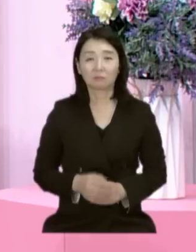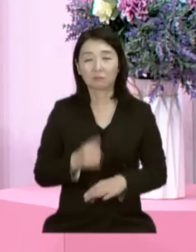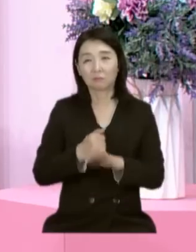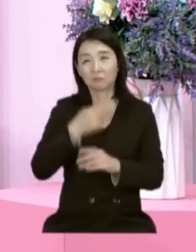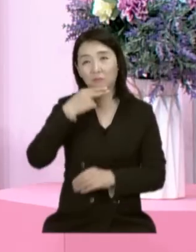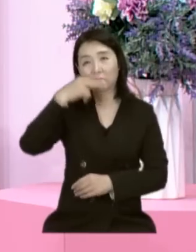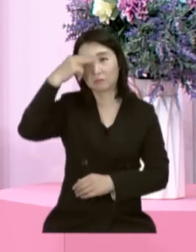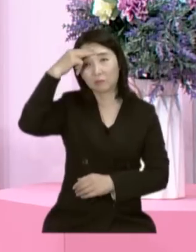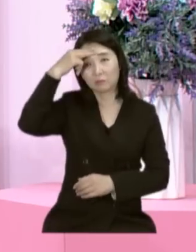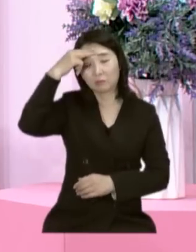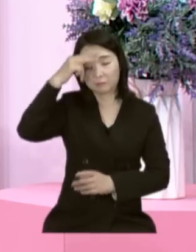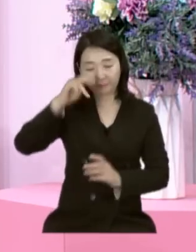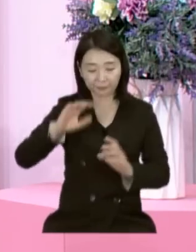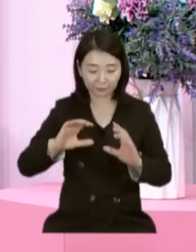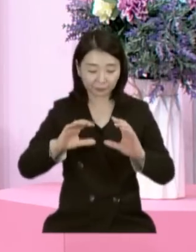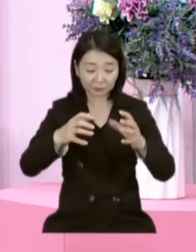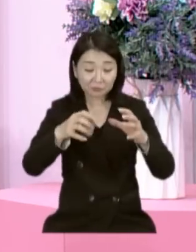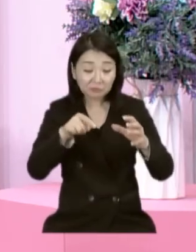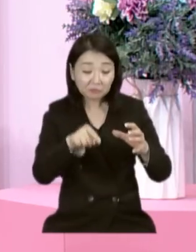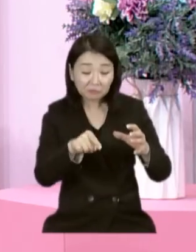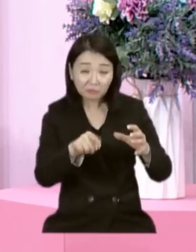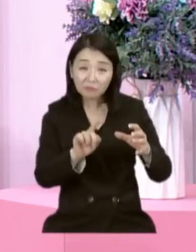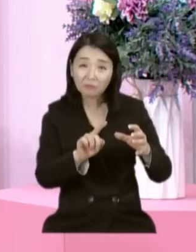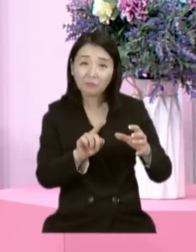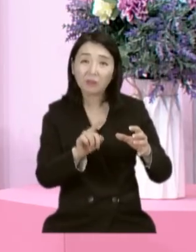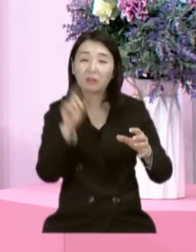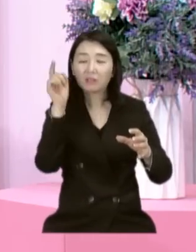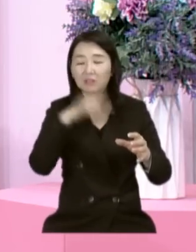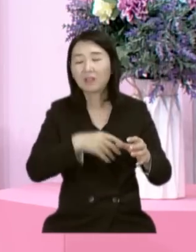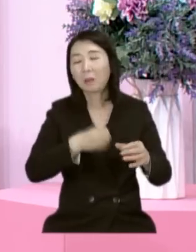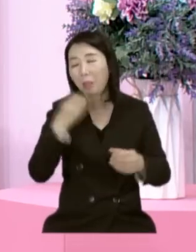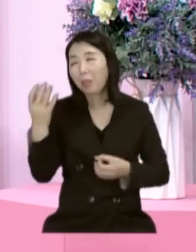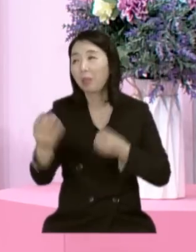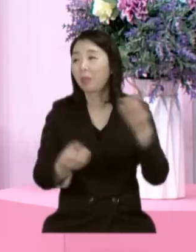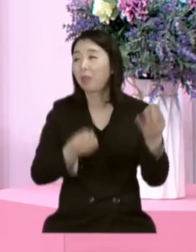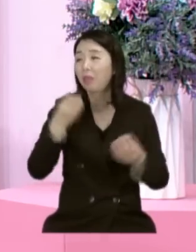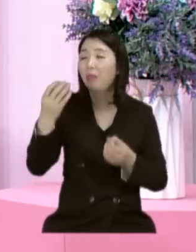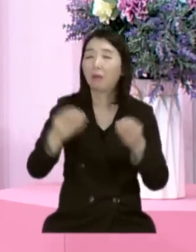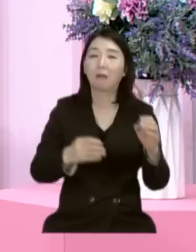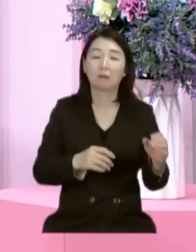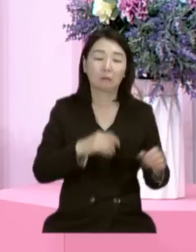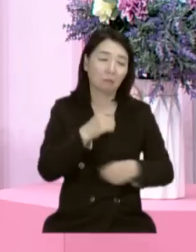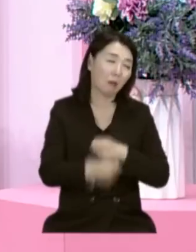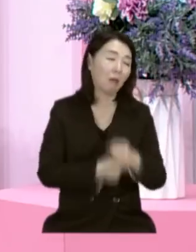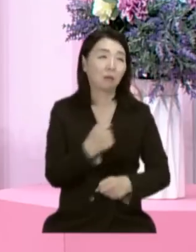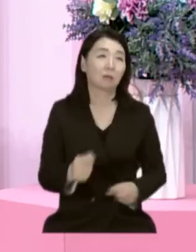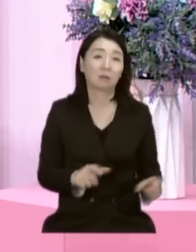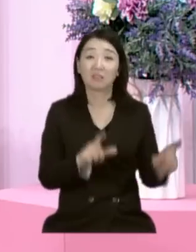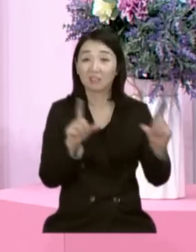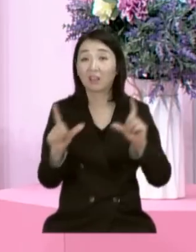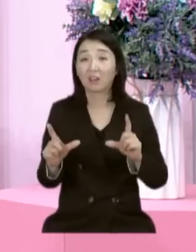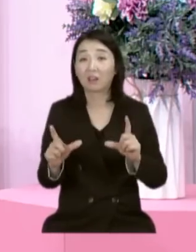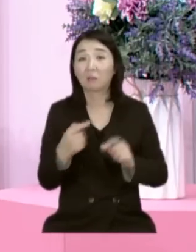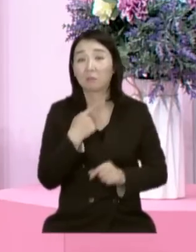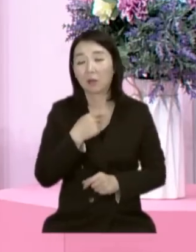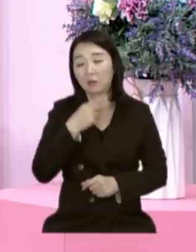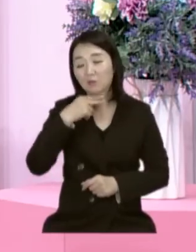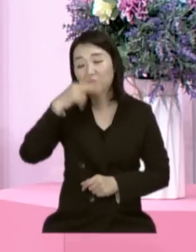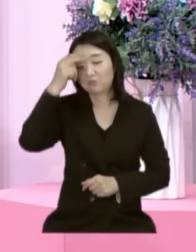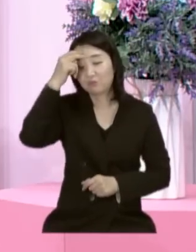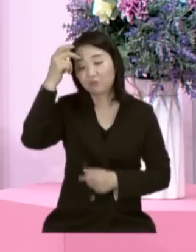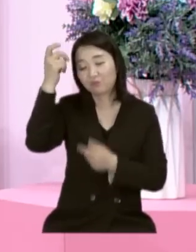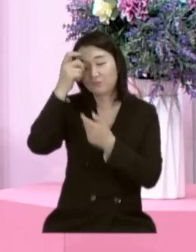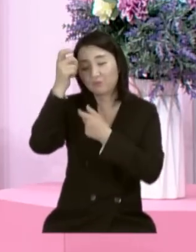술로 세상을 이제 방탕 아닌 방탕 생활을 하면서 이렇게 술에